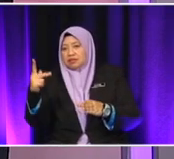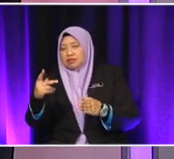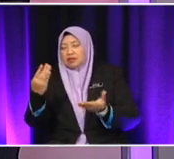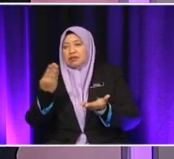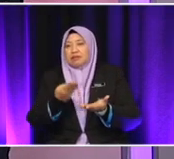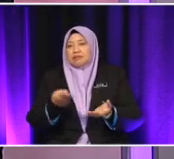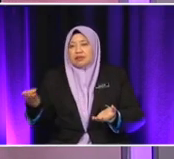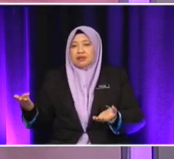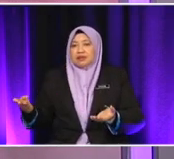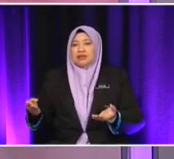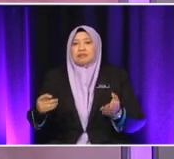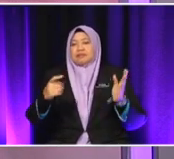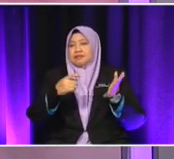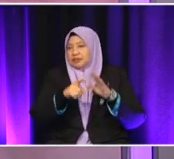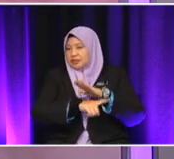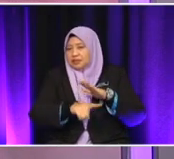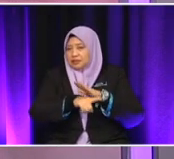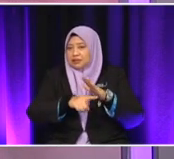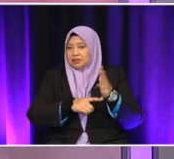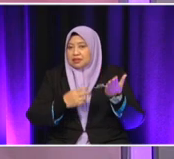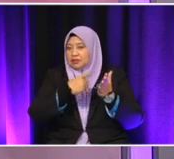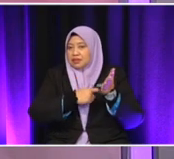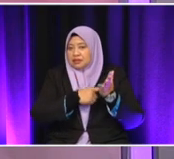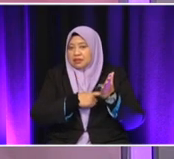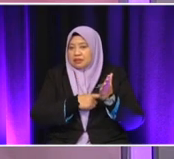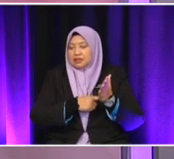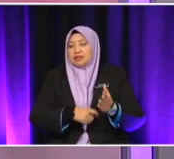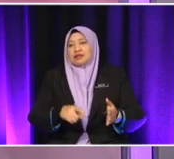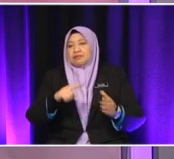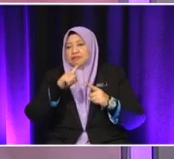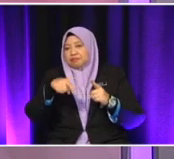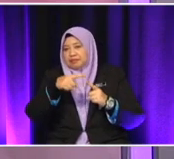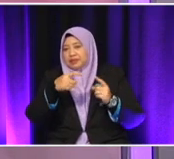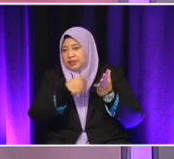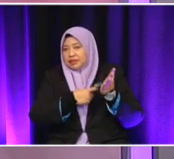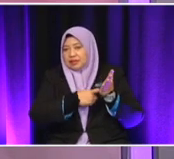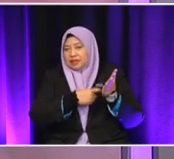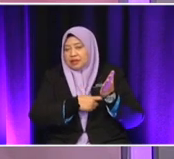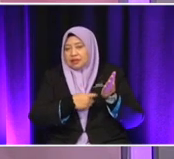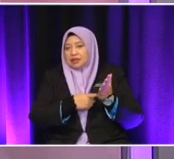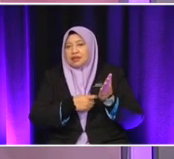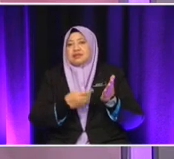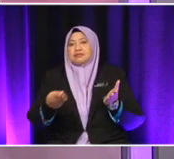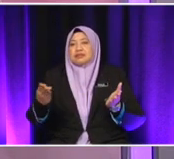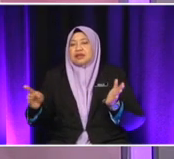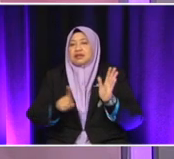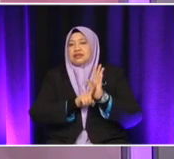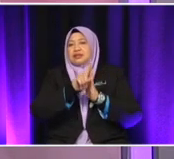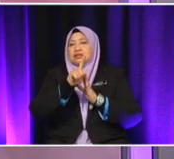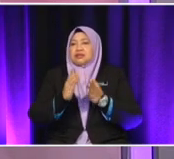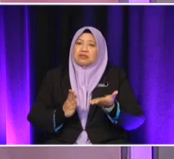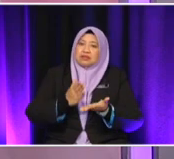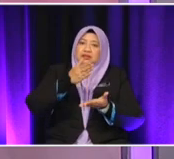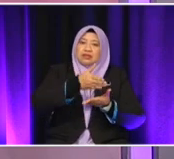sebab hukum penawaran mengatakan apabila harga sesuatu barang tinggi ataupun meningkat quantity yang ditawar juga